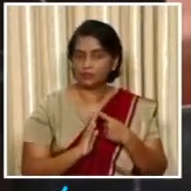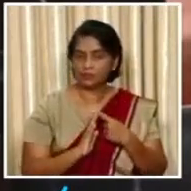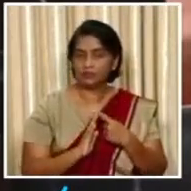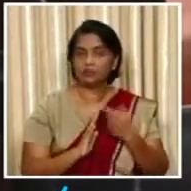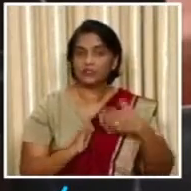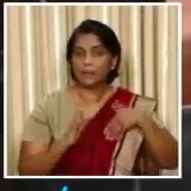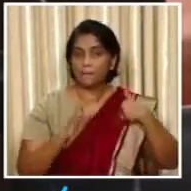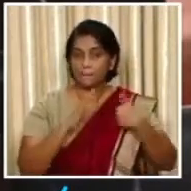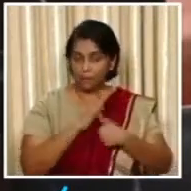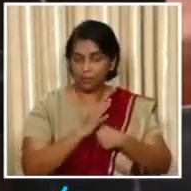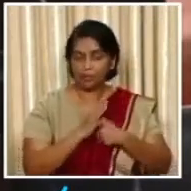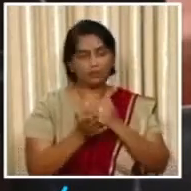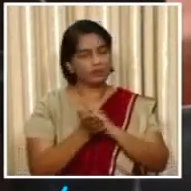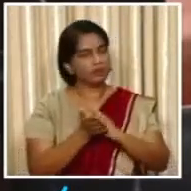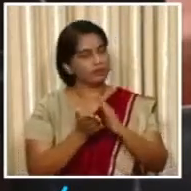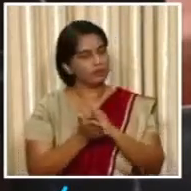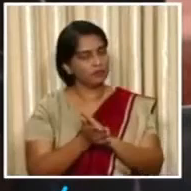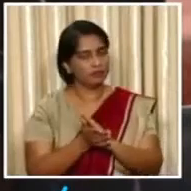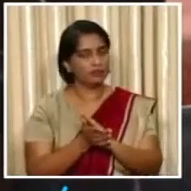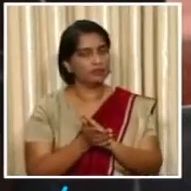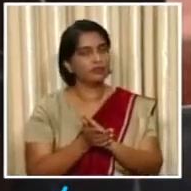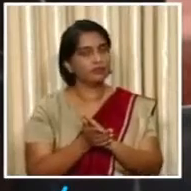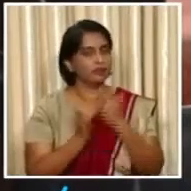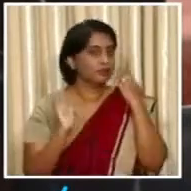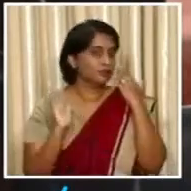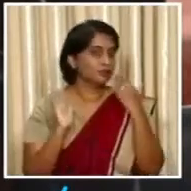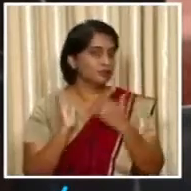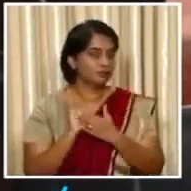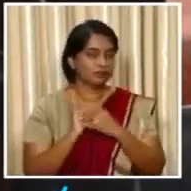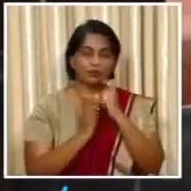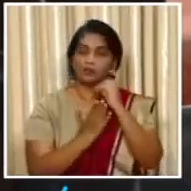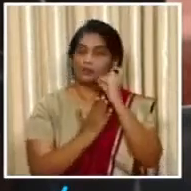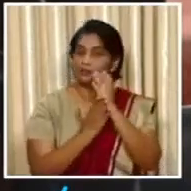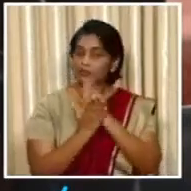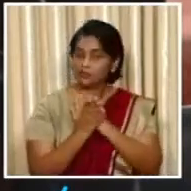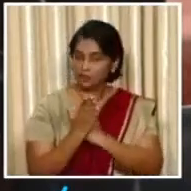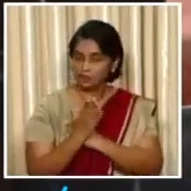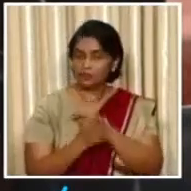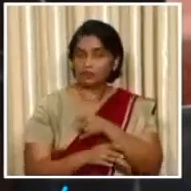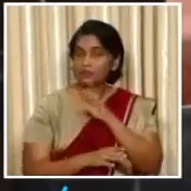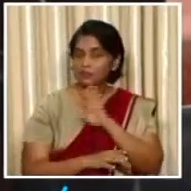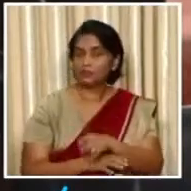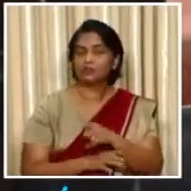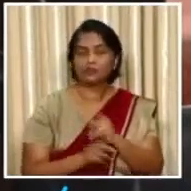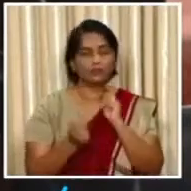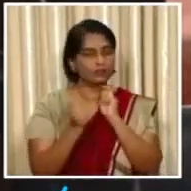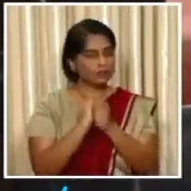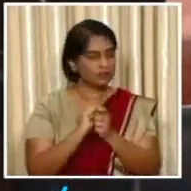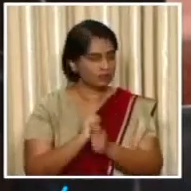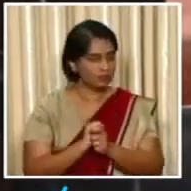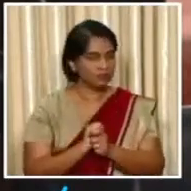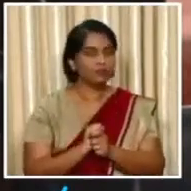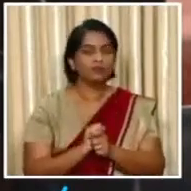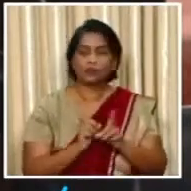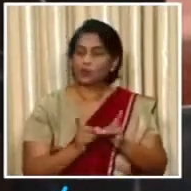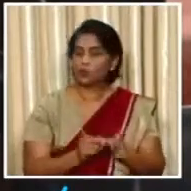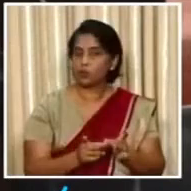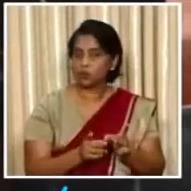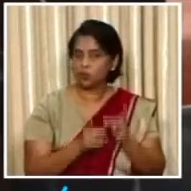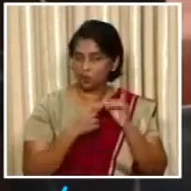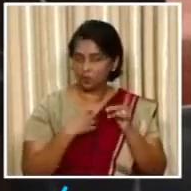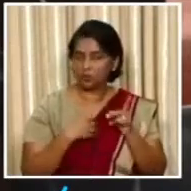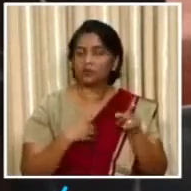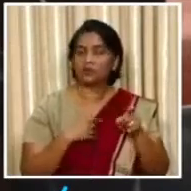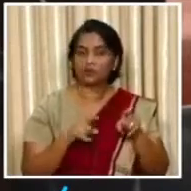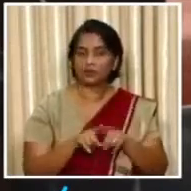நிபந்தனைகளுக்கும் அப்பிரமாண குறிப்பில் இதற்கு பின்னர் மேற்கொள்ளும் திருத்தங்களுக்கும் அரச சேவையின் நியமனங்களை நிர்வகிக்கும் பொது